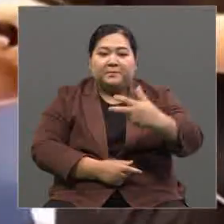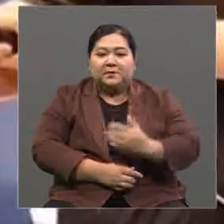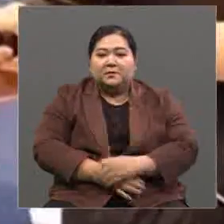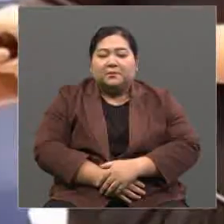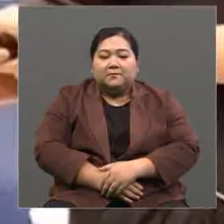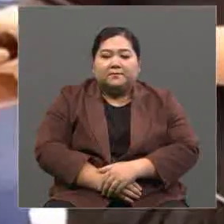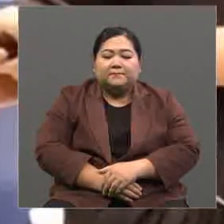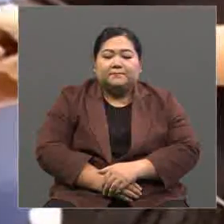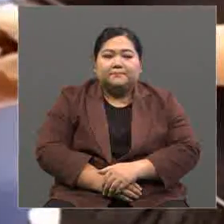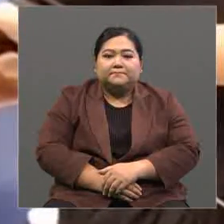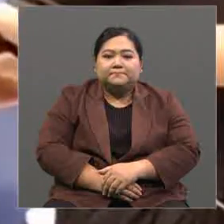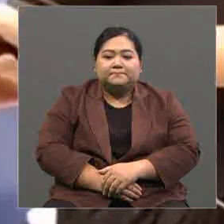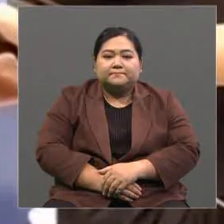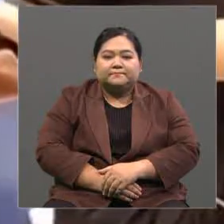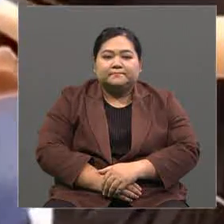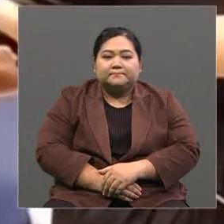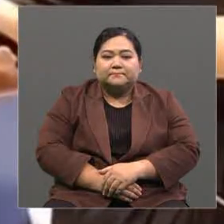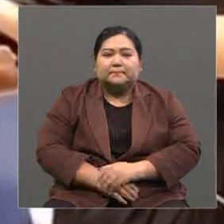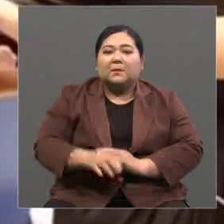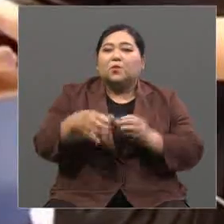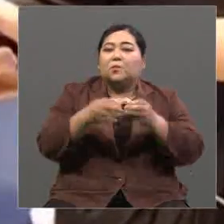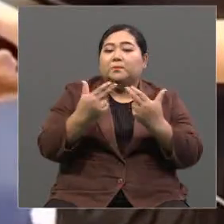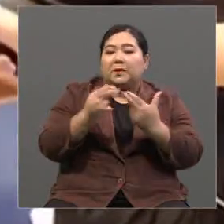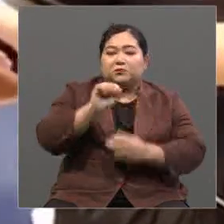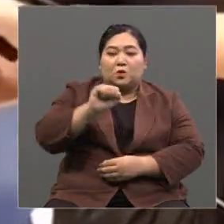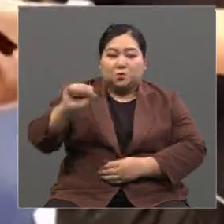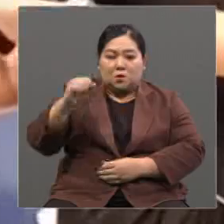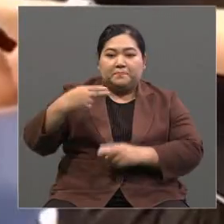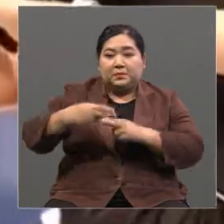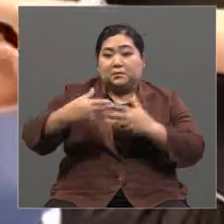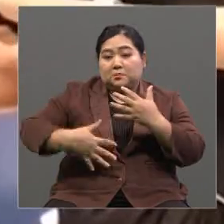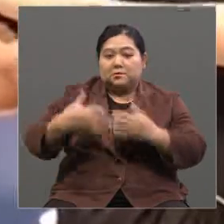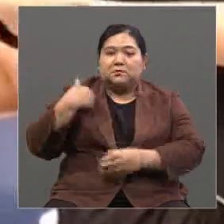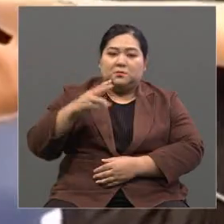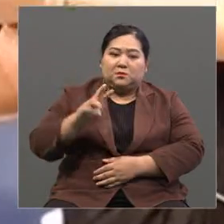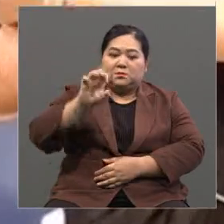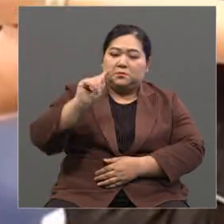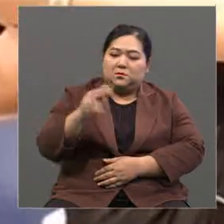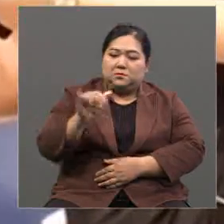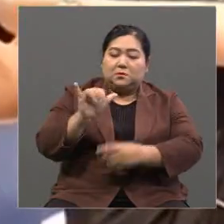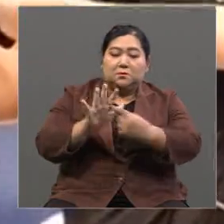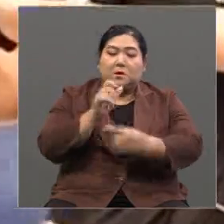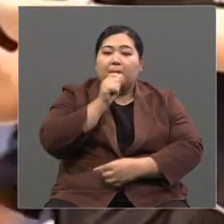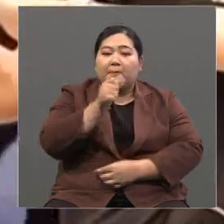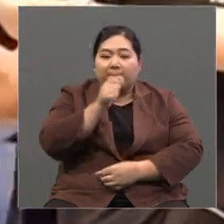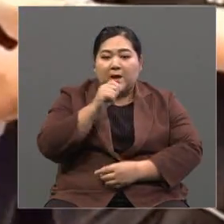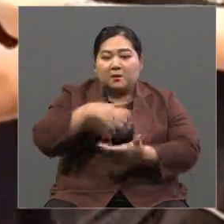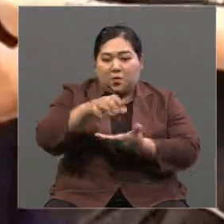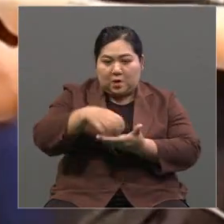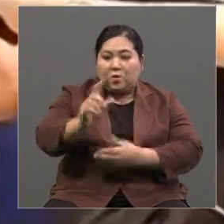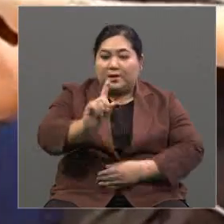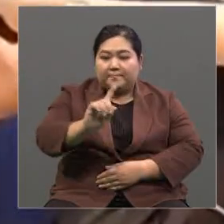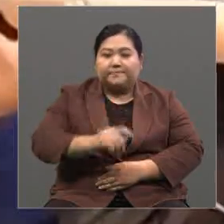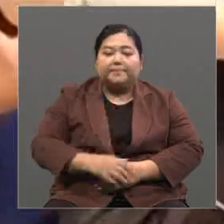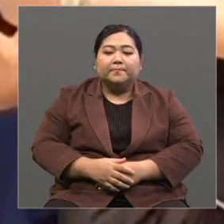นะครับขณะที่สสบัญชีรายชื่อของรวมไทยสร้างชาติอย่างนายวิทยาแก้วพระใดครับให้สัมภาษณ์หลังการประชุมแบบนี้น